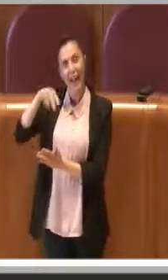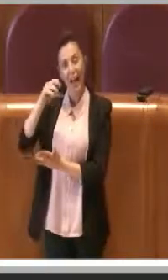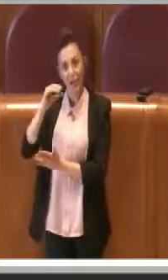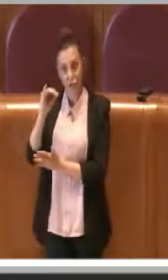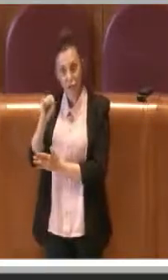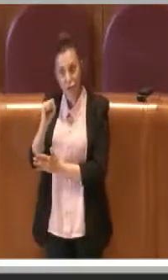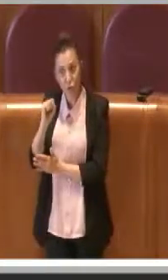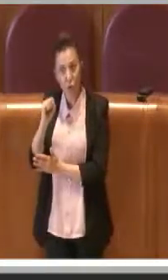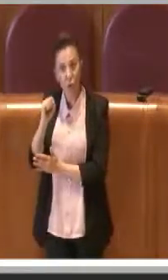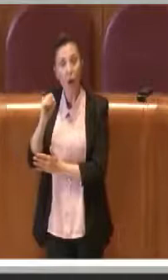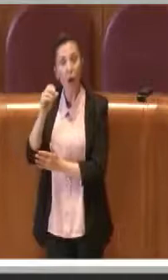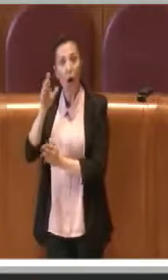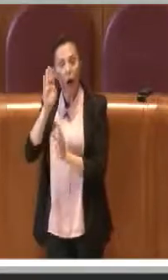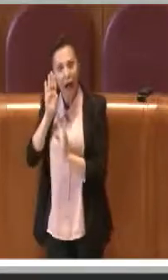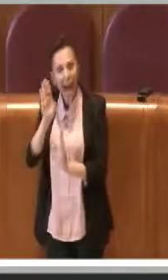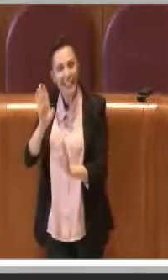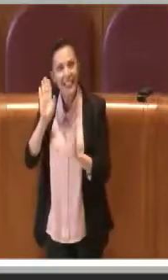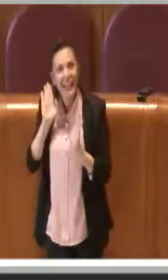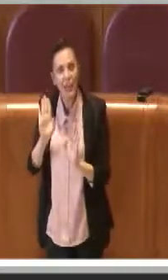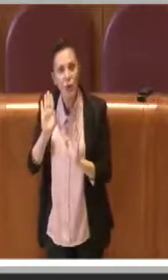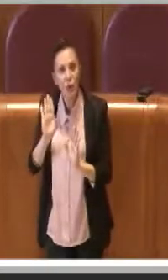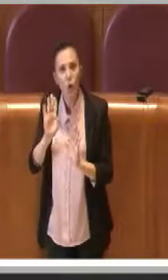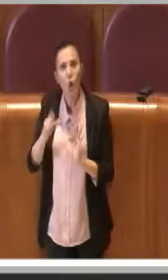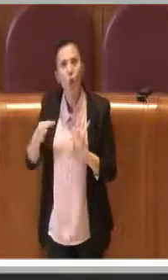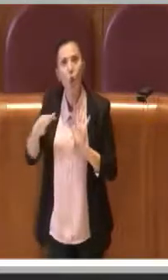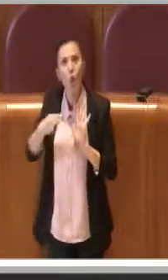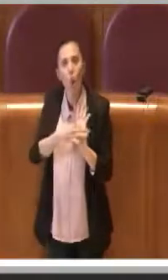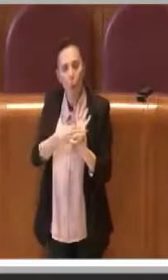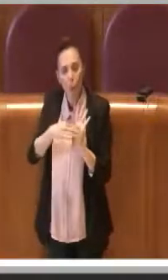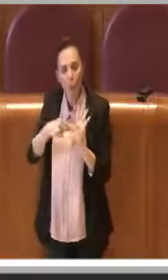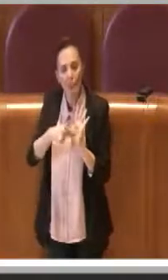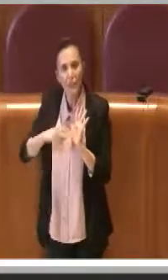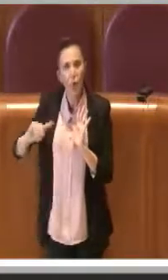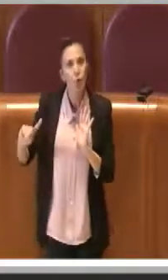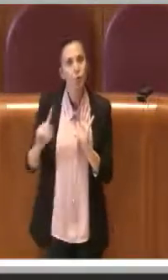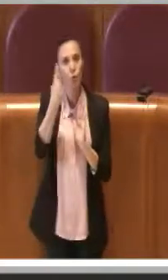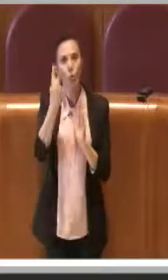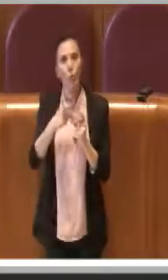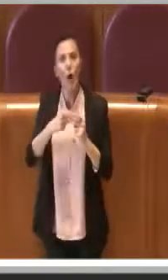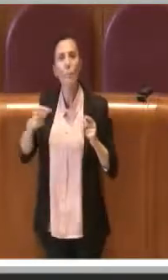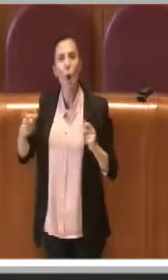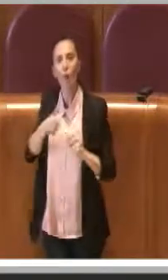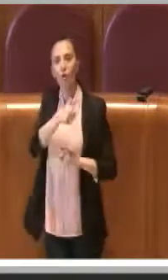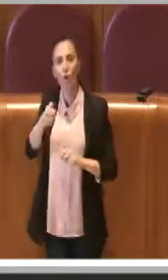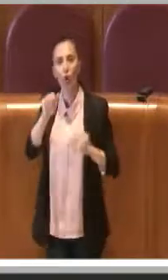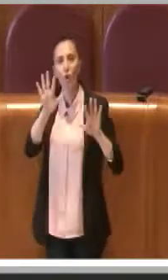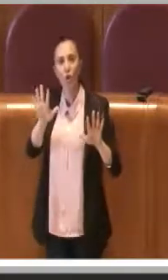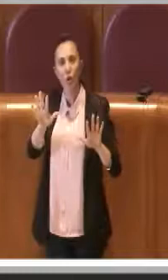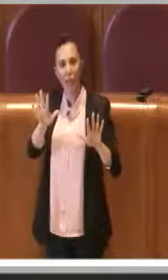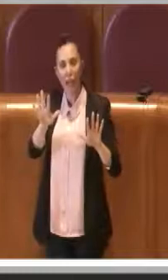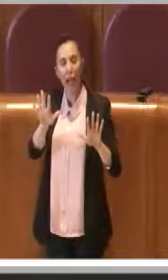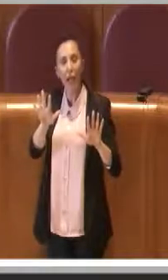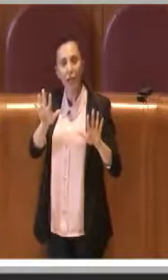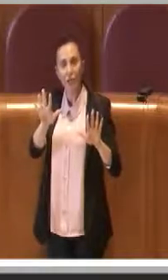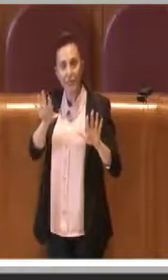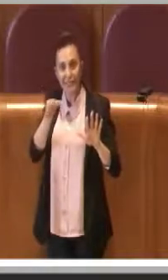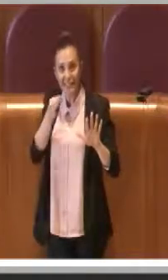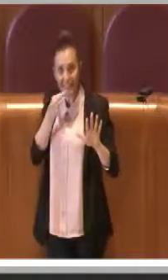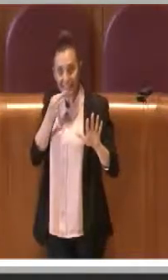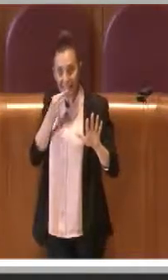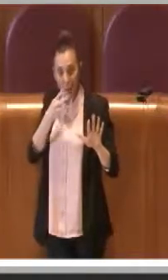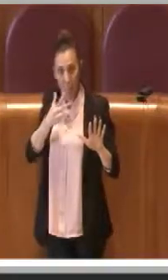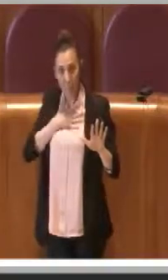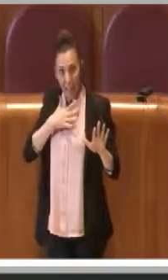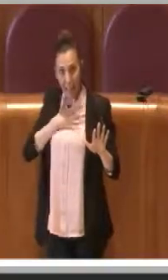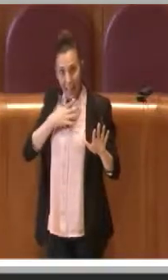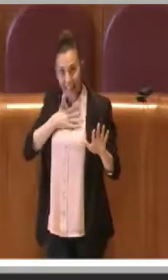attenzione, purtroppo la normativa sul superbonus 110 non salva il